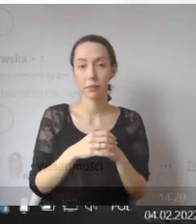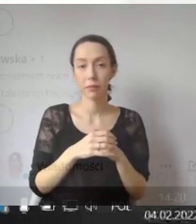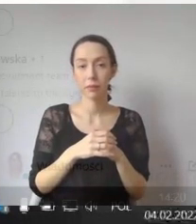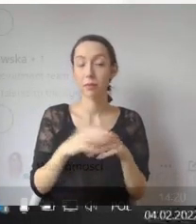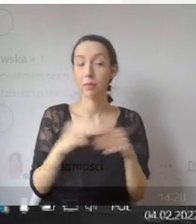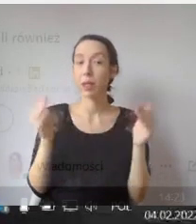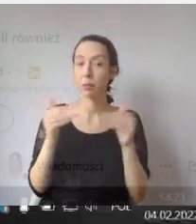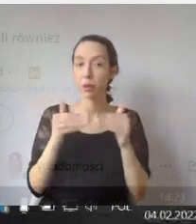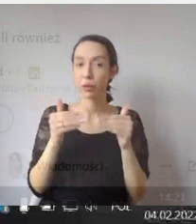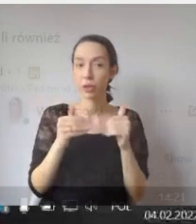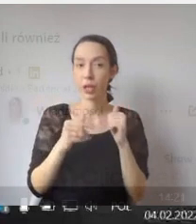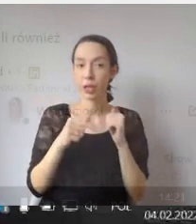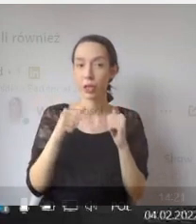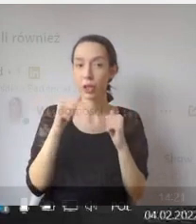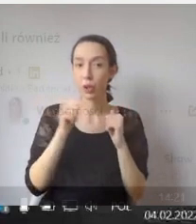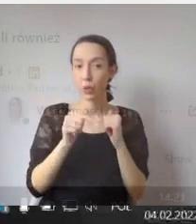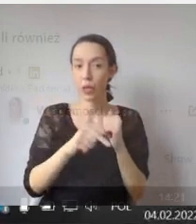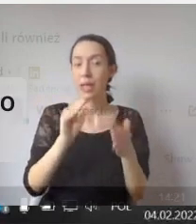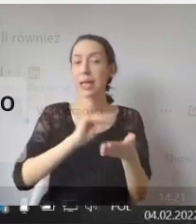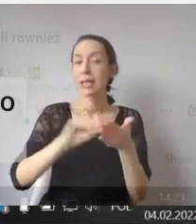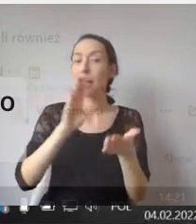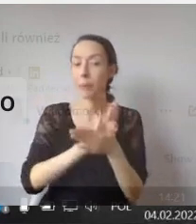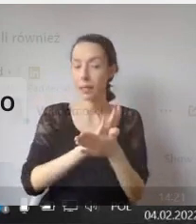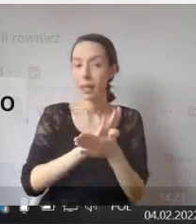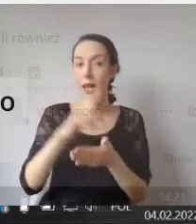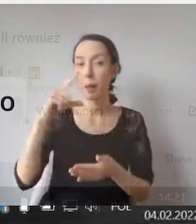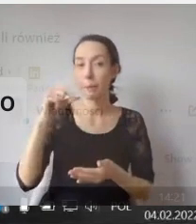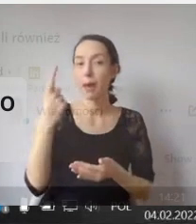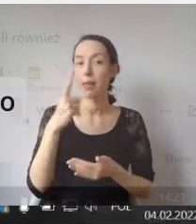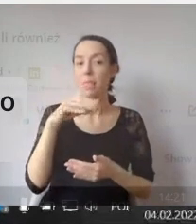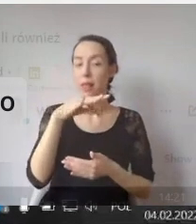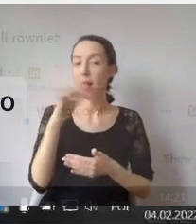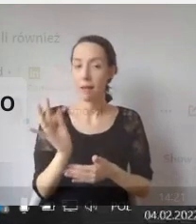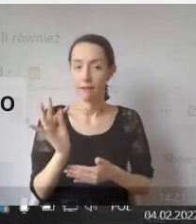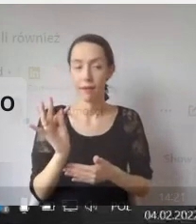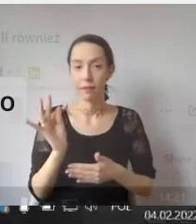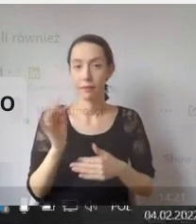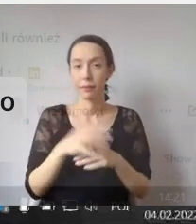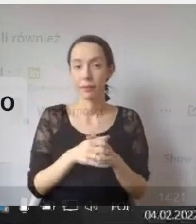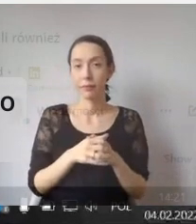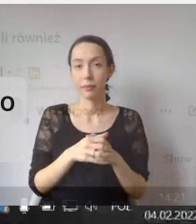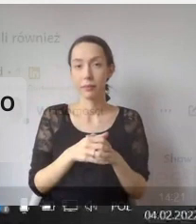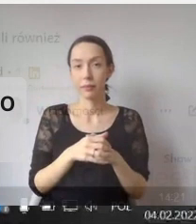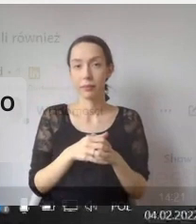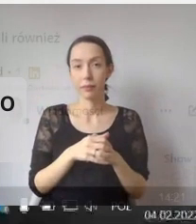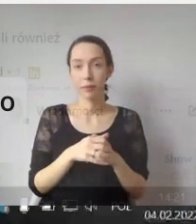Tak, i możecie tutaj zapisać to w PDF-ie. Możecie też wykorzystać